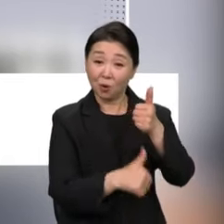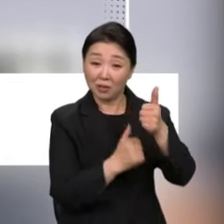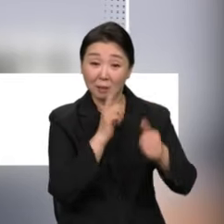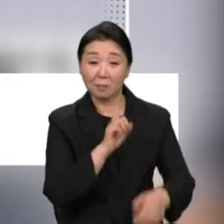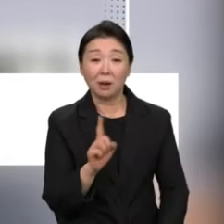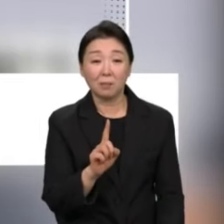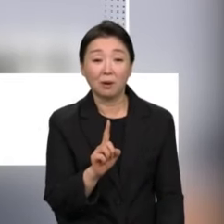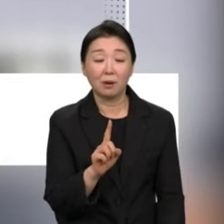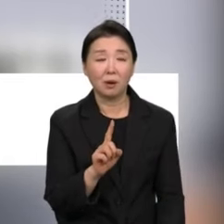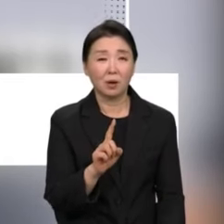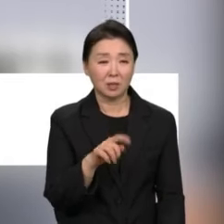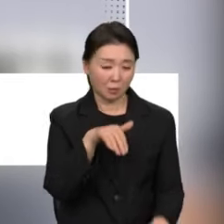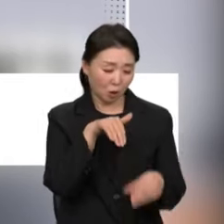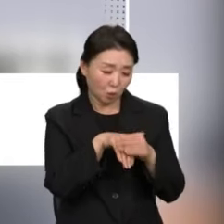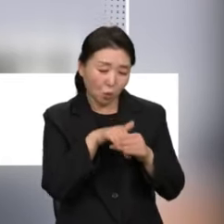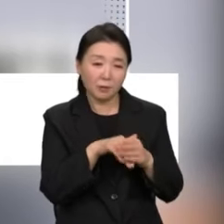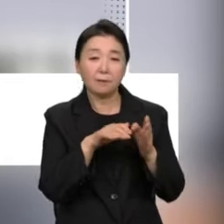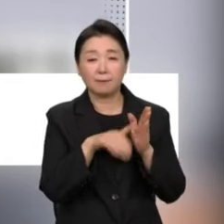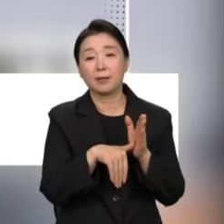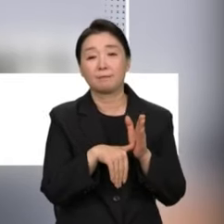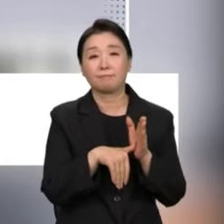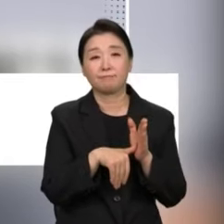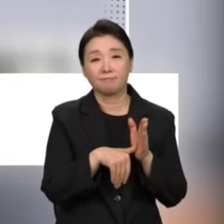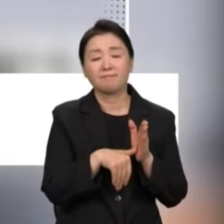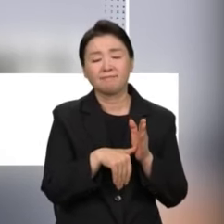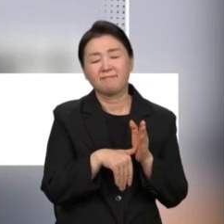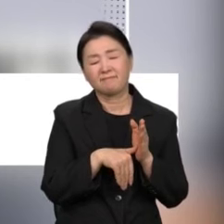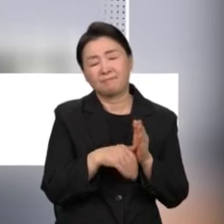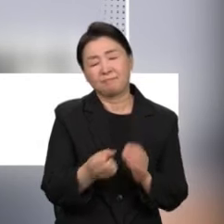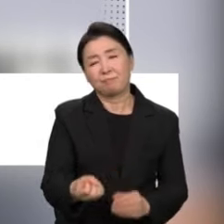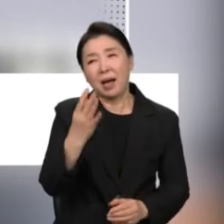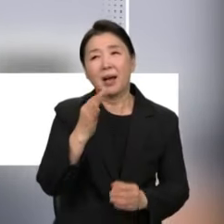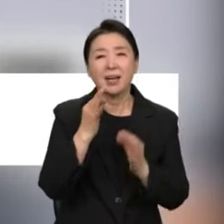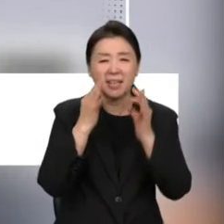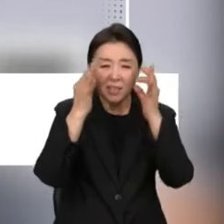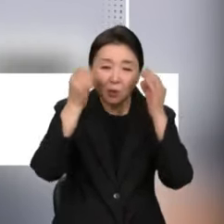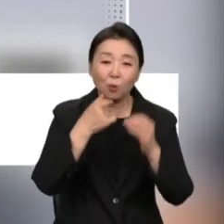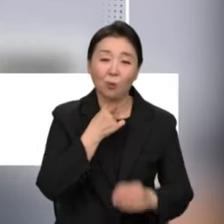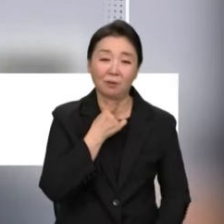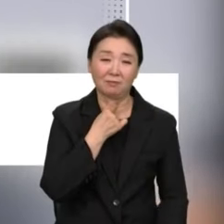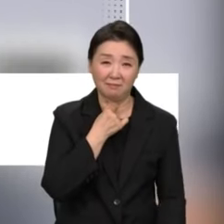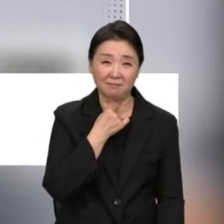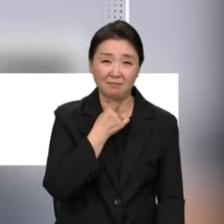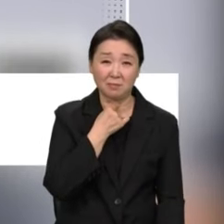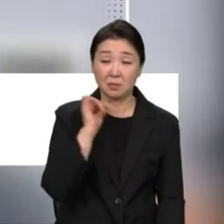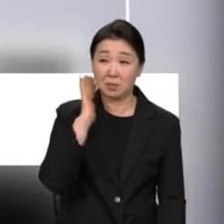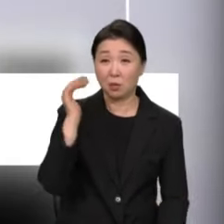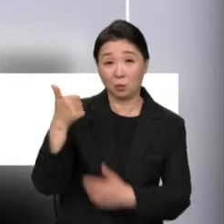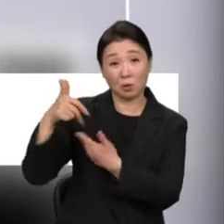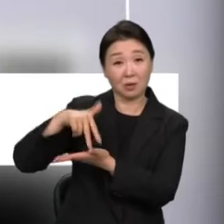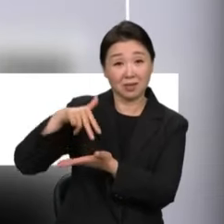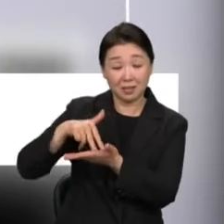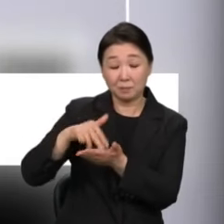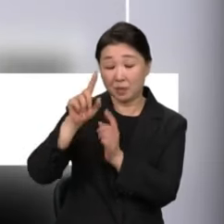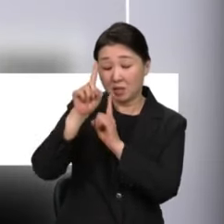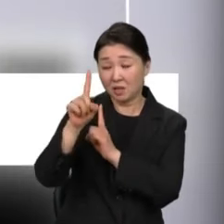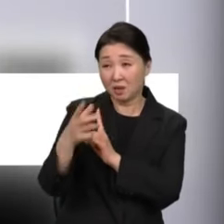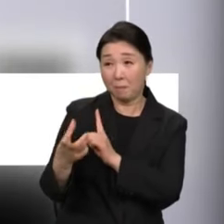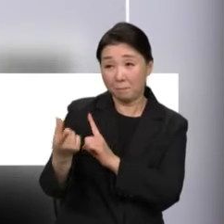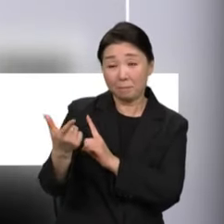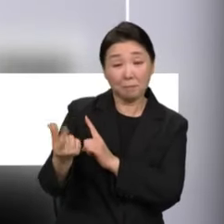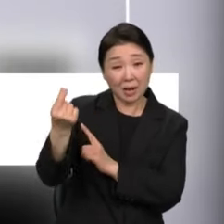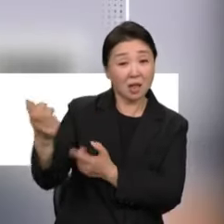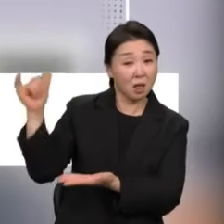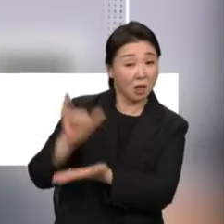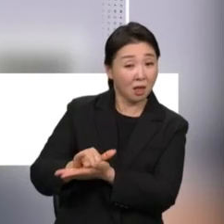그마만큼이 총선에 대한이 간절함이 있다고 저는 봐요 예 아 그러면 대통령 실에서도 이종조 호주 자사 즉각 귀국시키는게